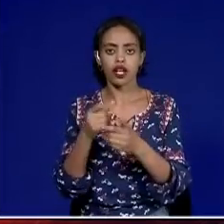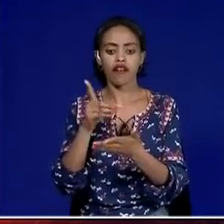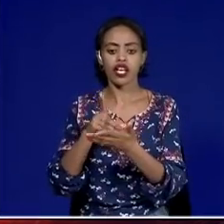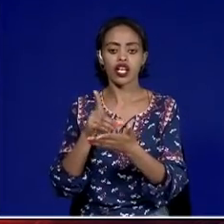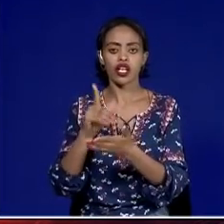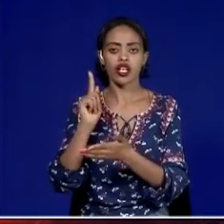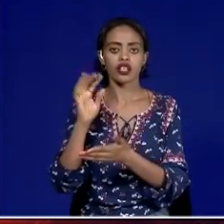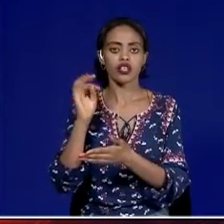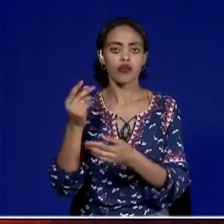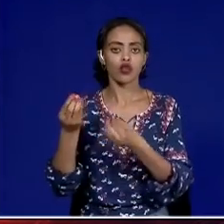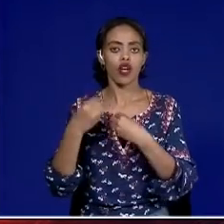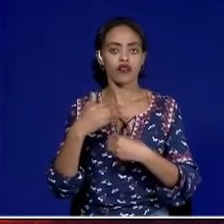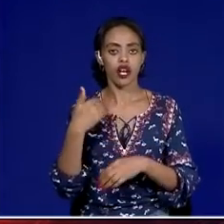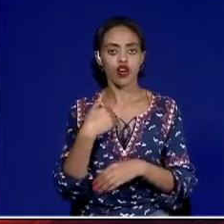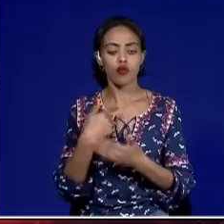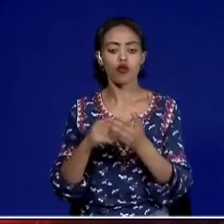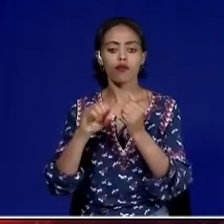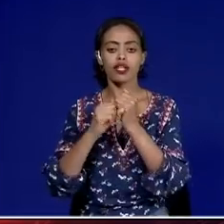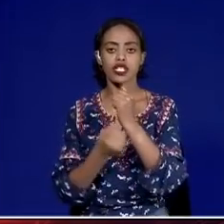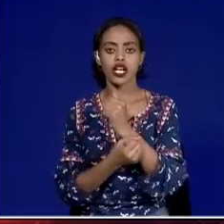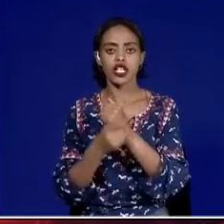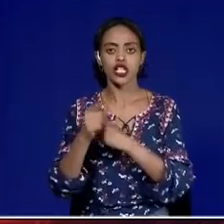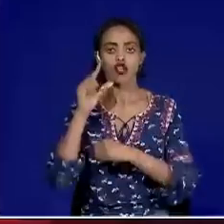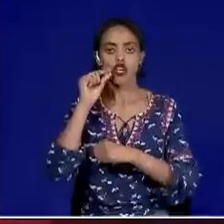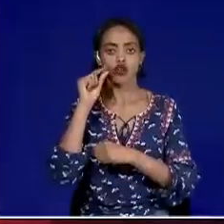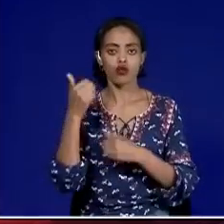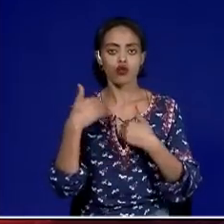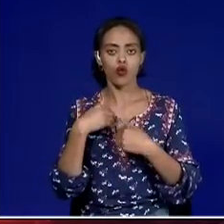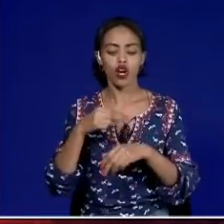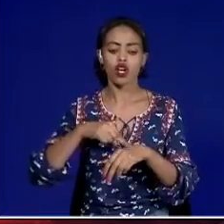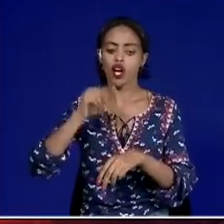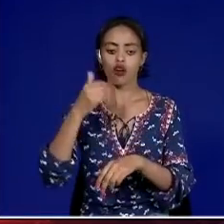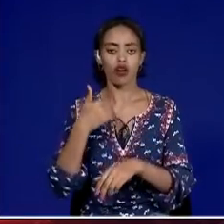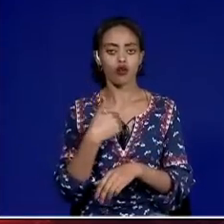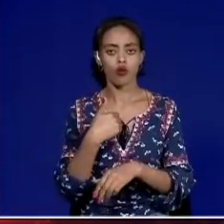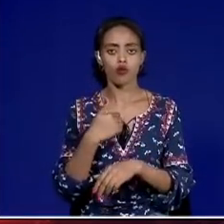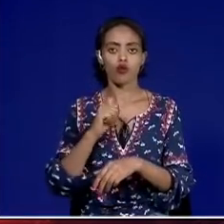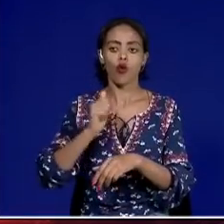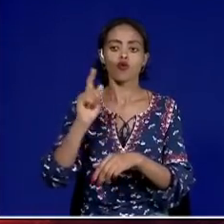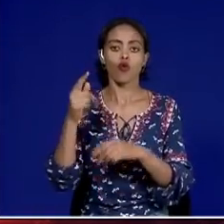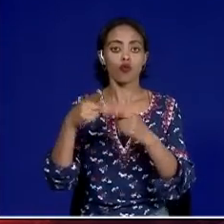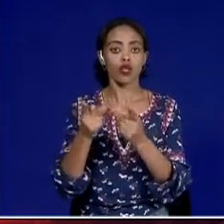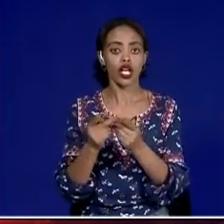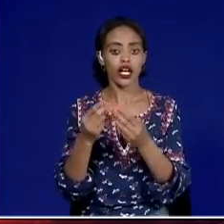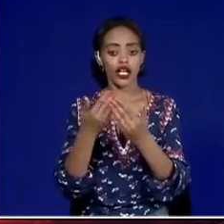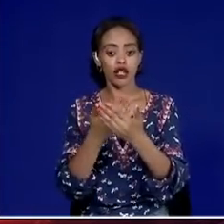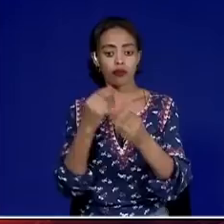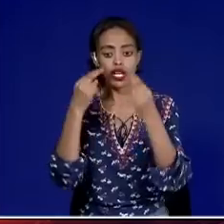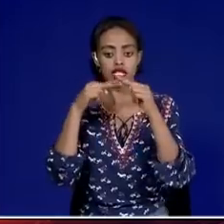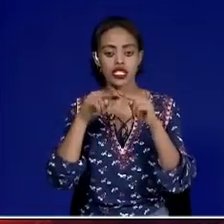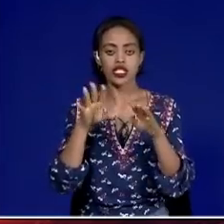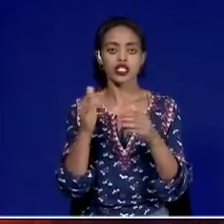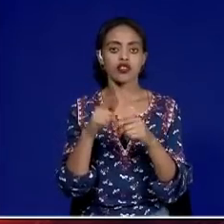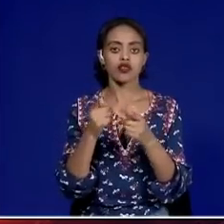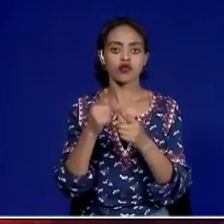مالیشلو تا صحیف نلو بازی مسرات تن دادره خلا علو لوم نه آموز خم بوتاجن کلمات نه عقب برلولی نه پلان